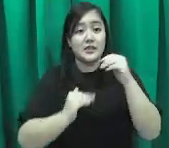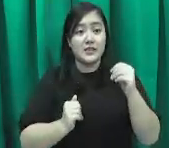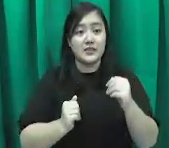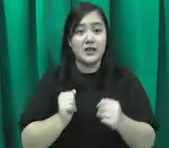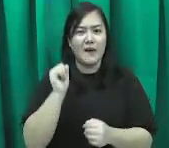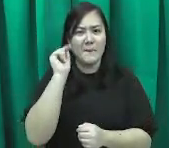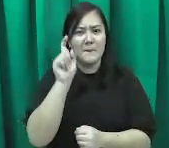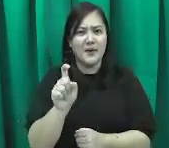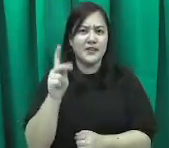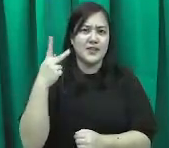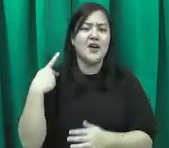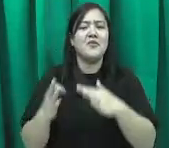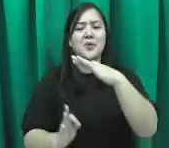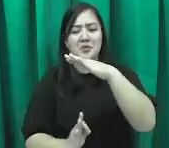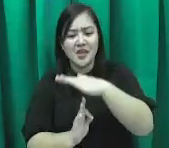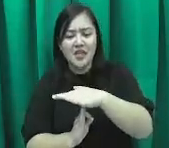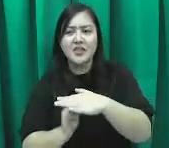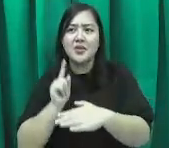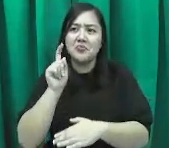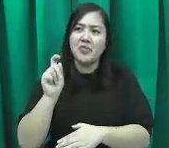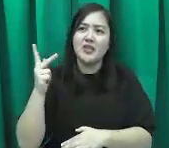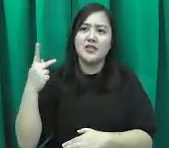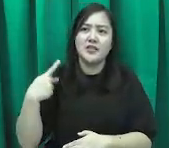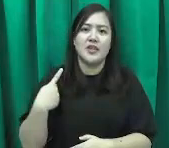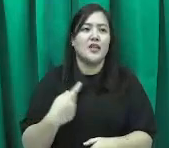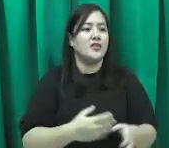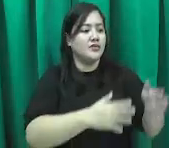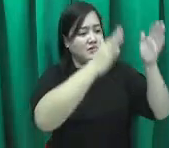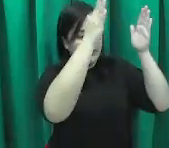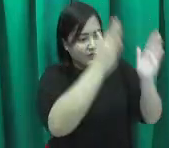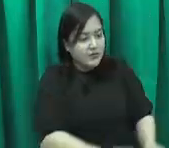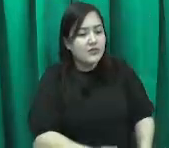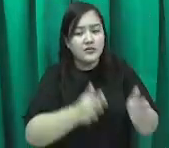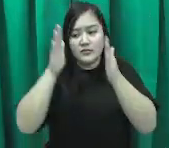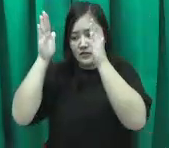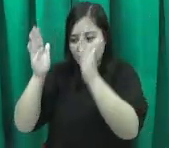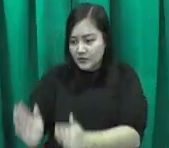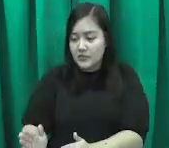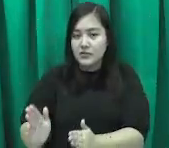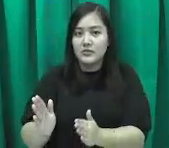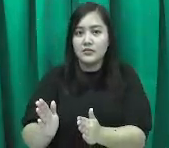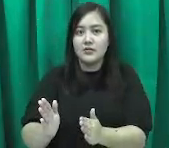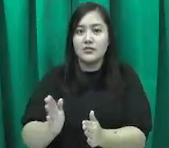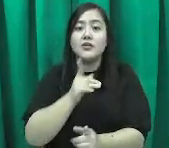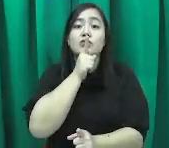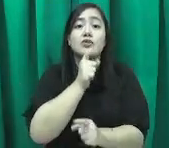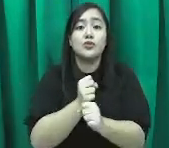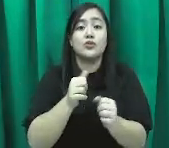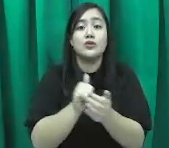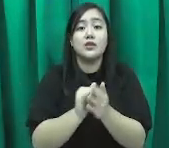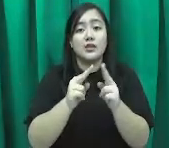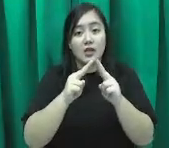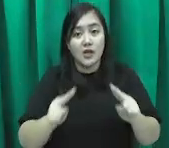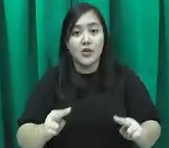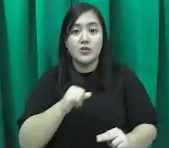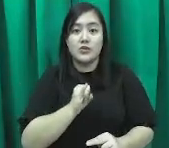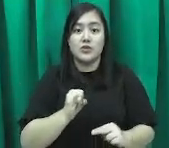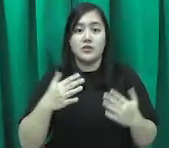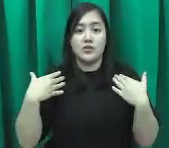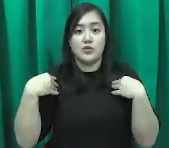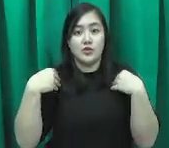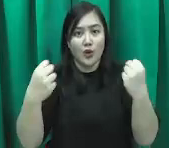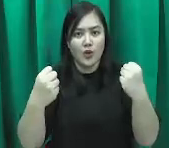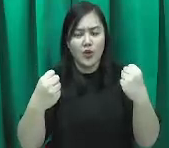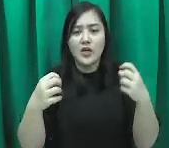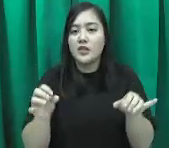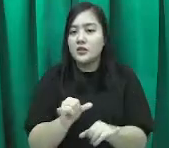or anything para pampatibay. Ano ang pagpapatibay sa inyo kung wala kayong pundasyon? Yeah. At lahat talaga yan